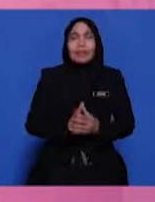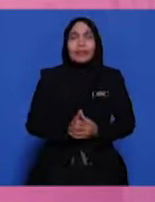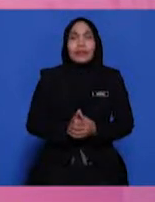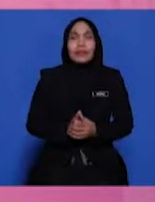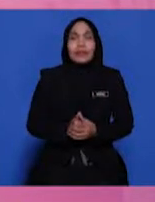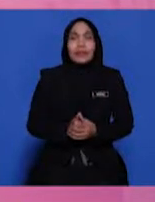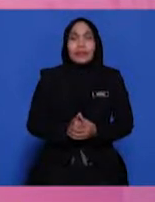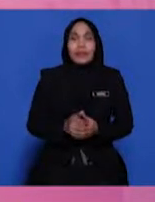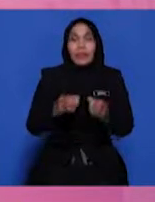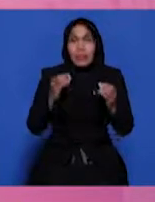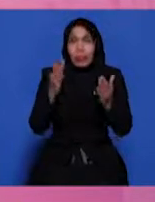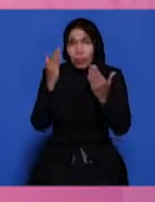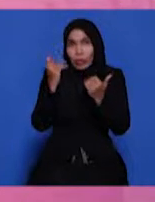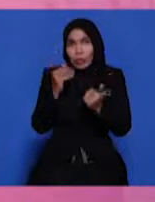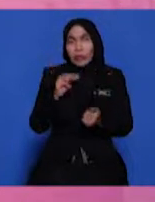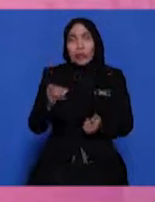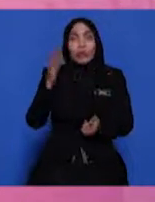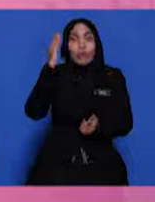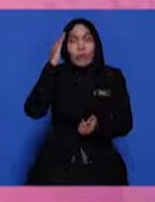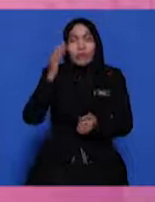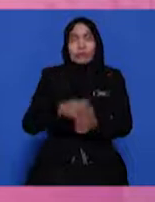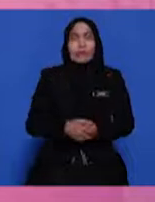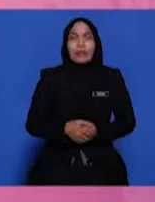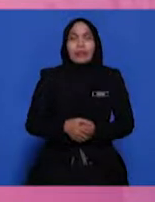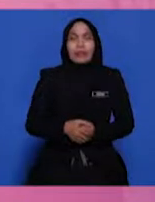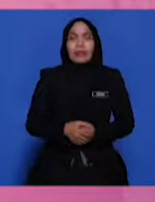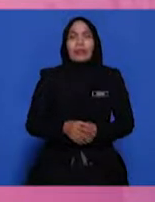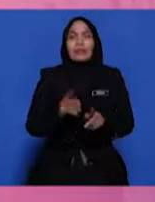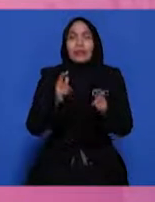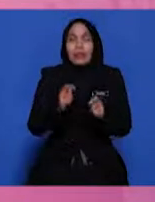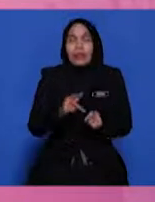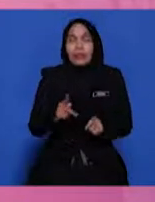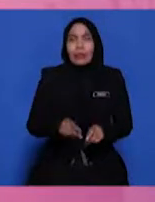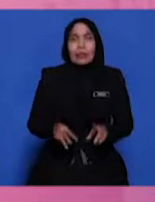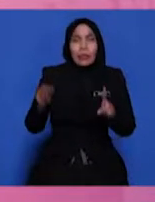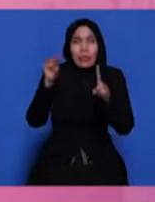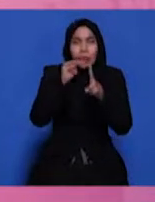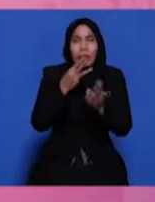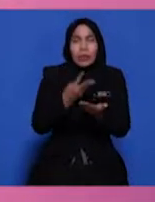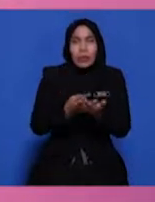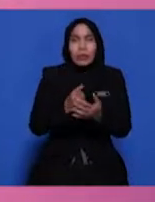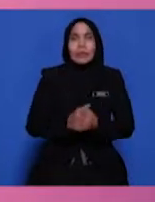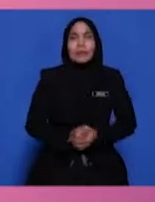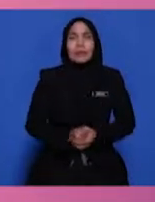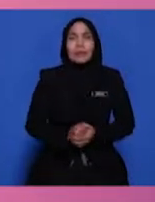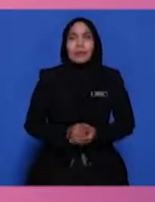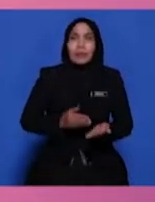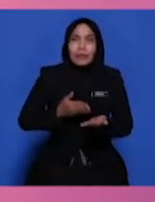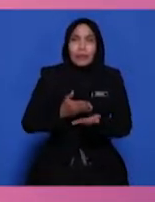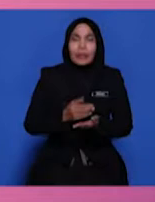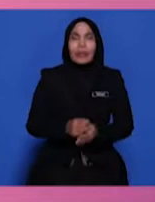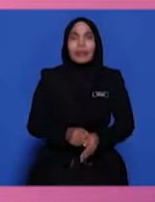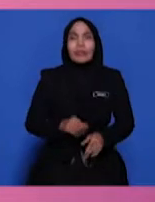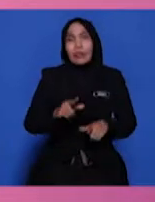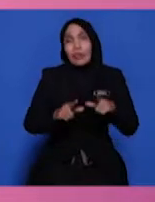murid-murid telah memahami langkah pertama iaitu menetapkan matlamat kewangan. Seterusnya, langkah